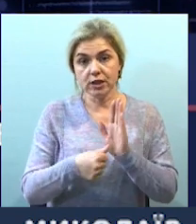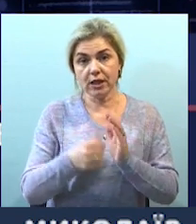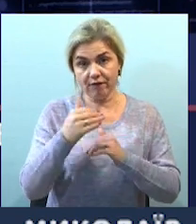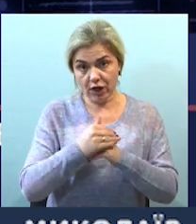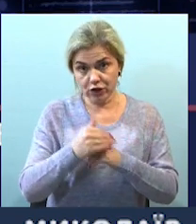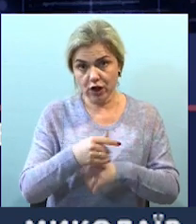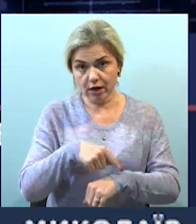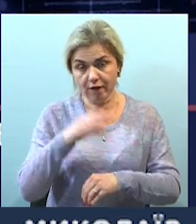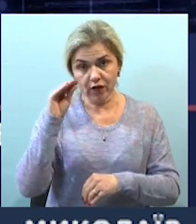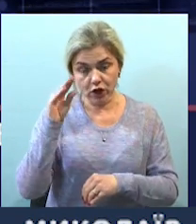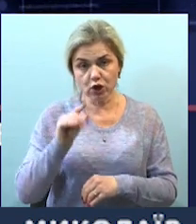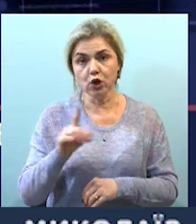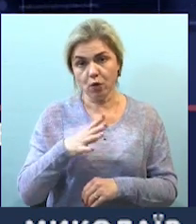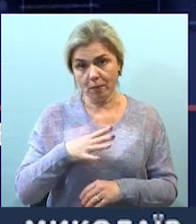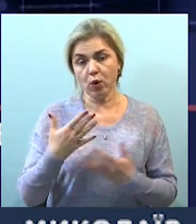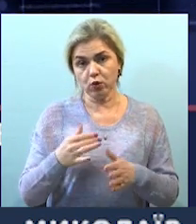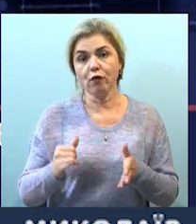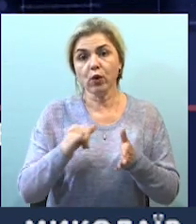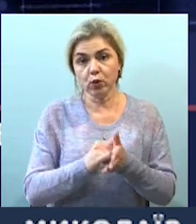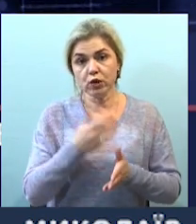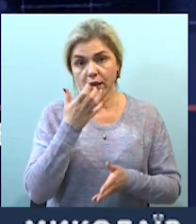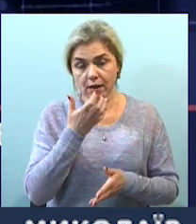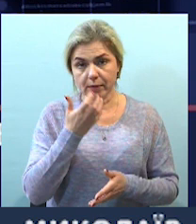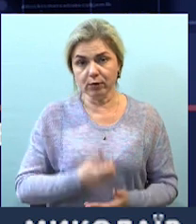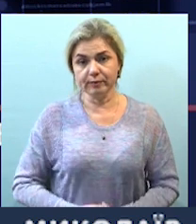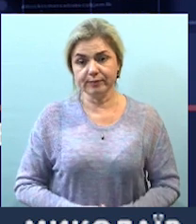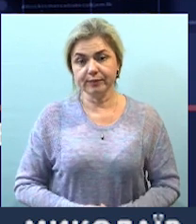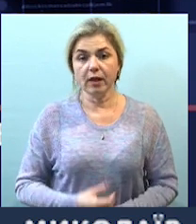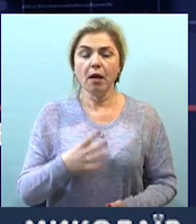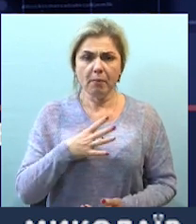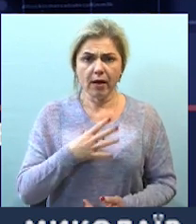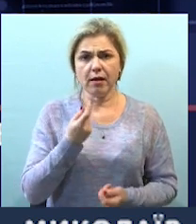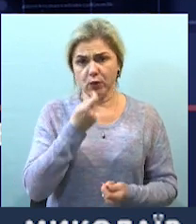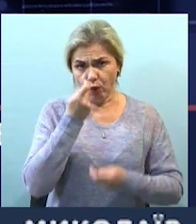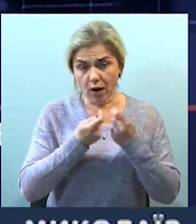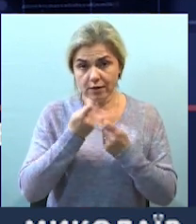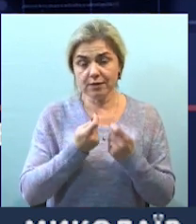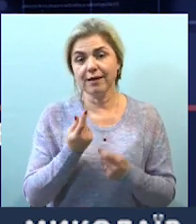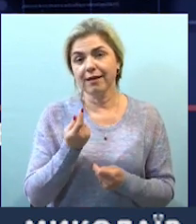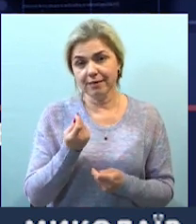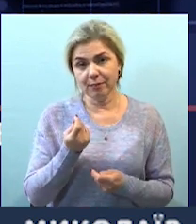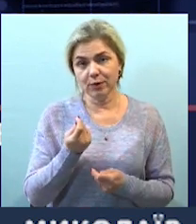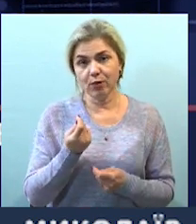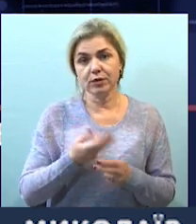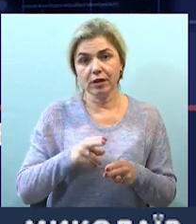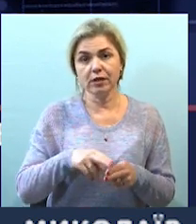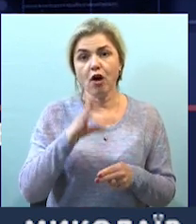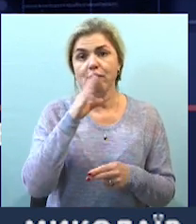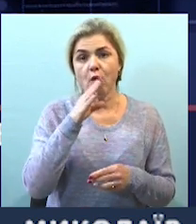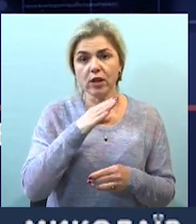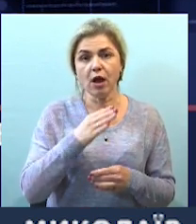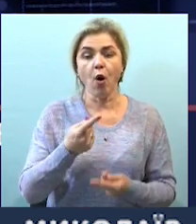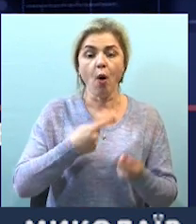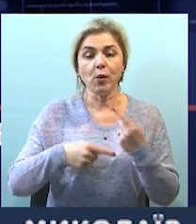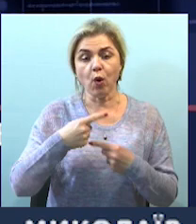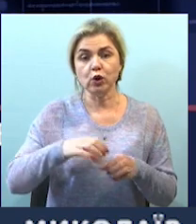всі споживачі були підключені. Були деякі нюанси, трошечки звилася вода в зворотньому